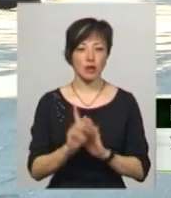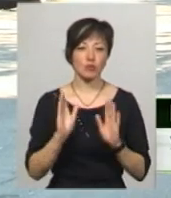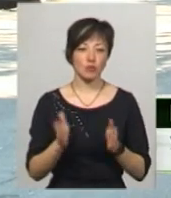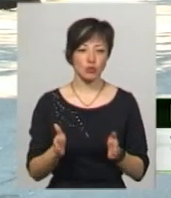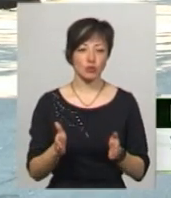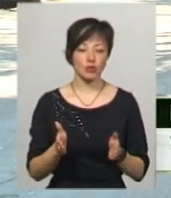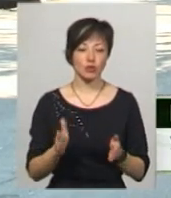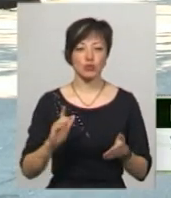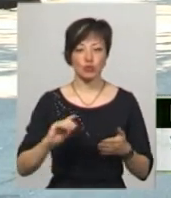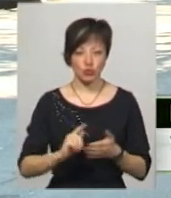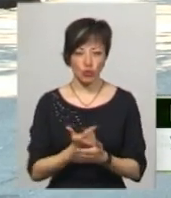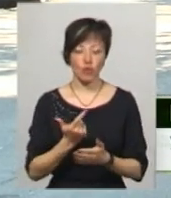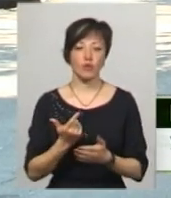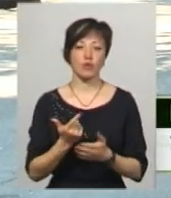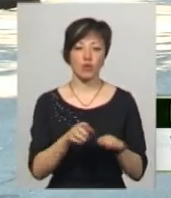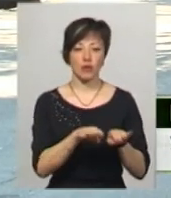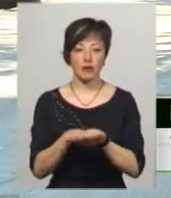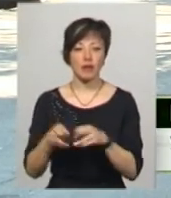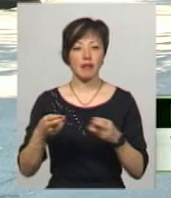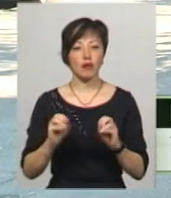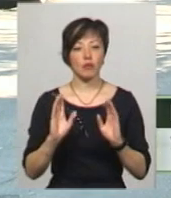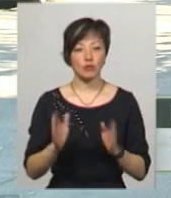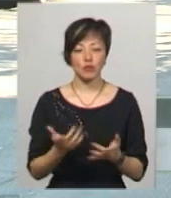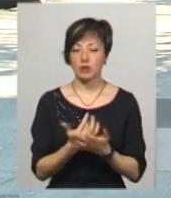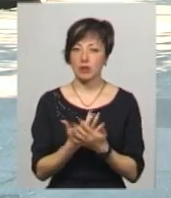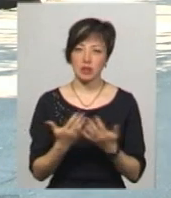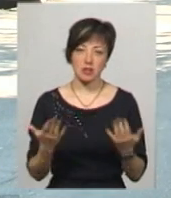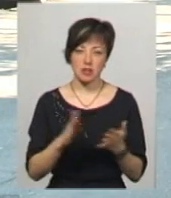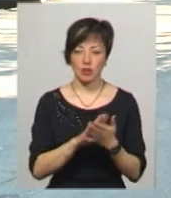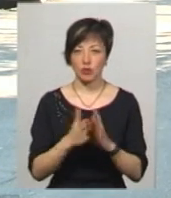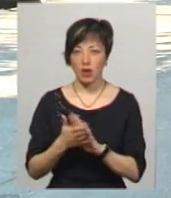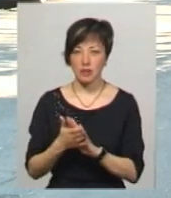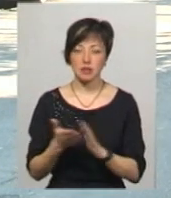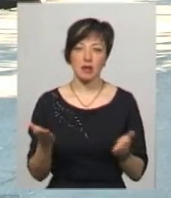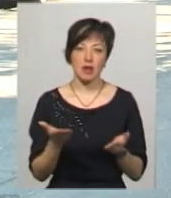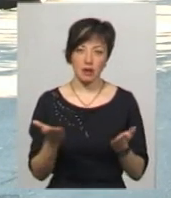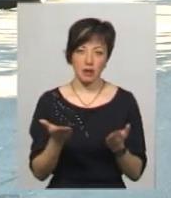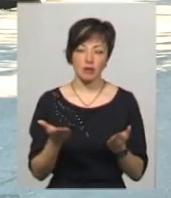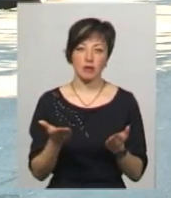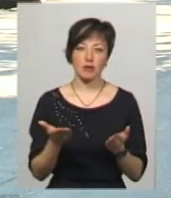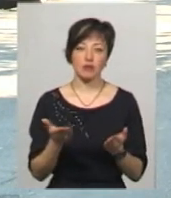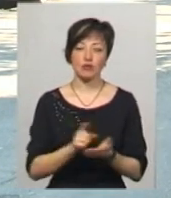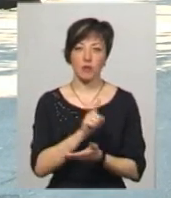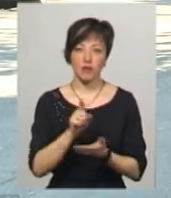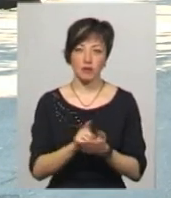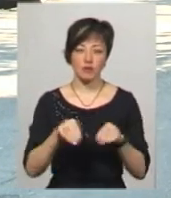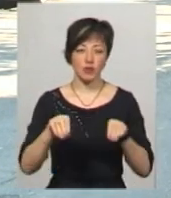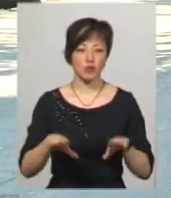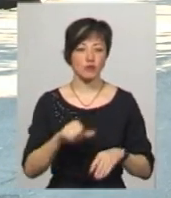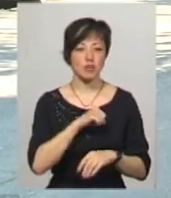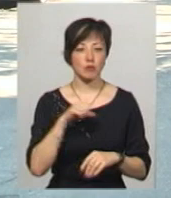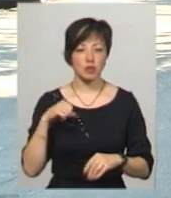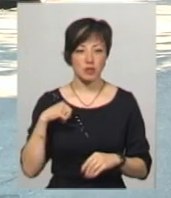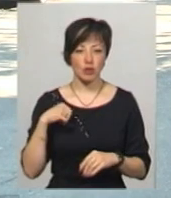його з нової щабельки, де будуть різні ситуації, які вони будуть зобов'язані вирішувати